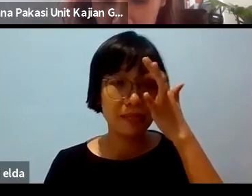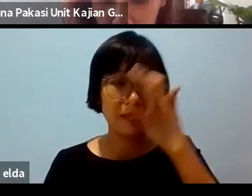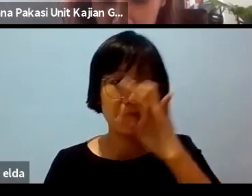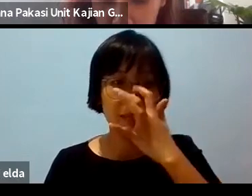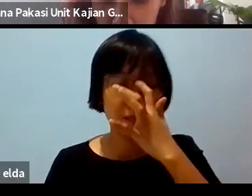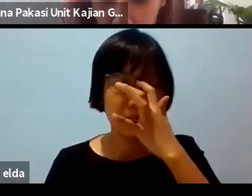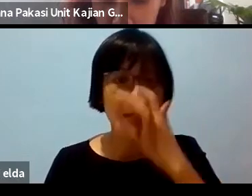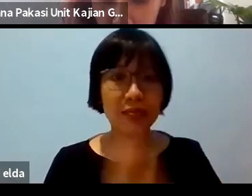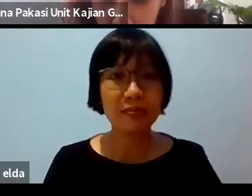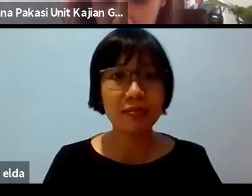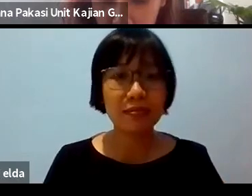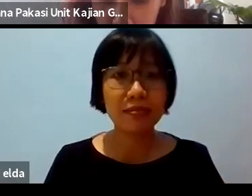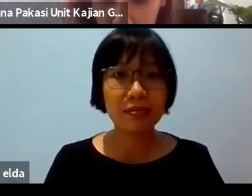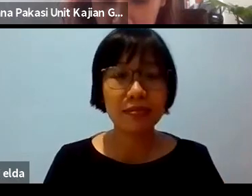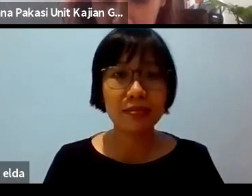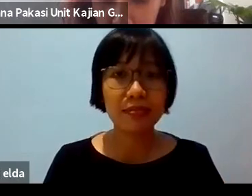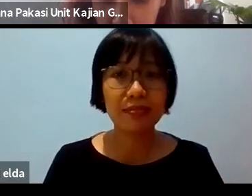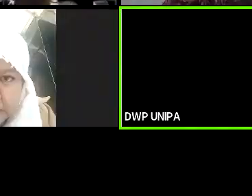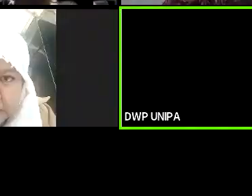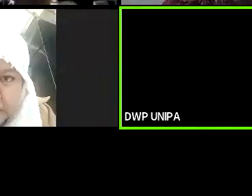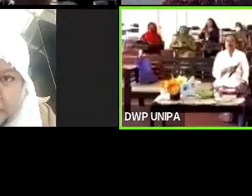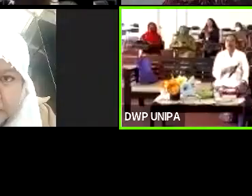Just minute, belum.